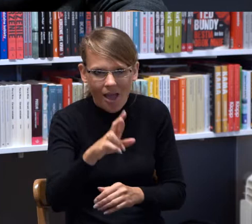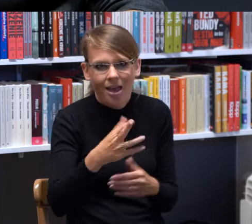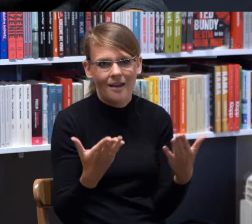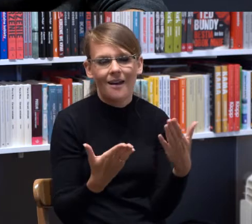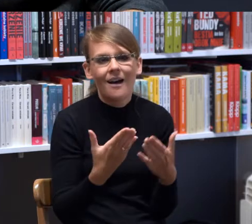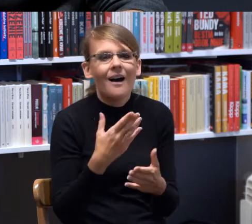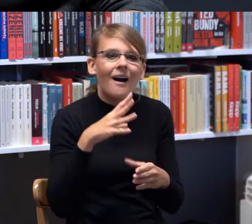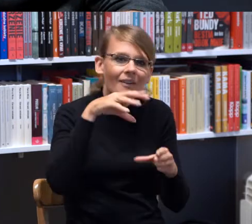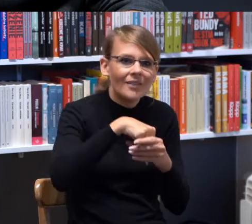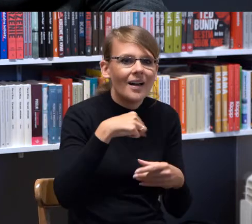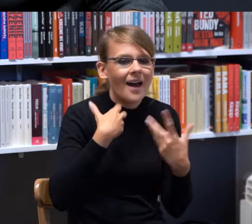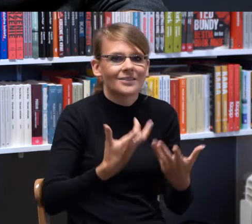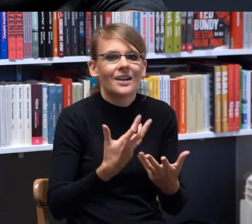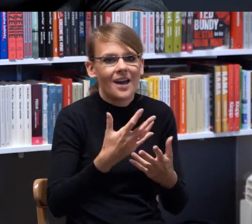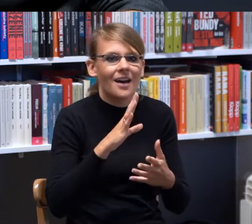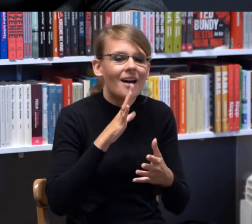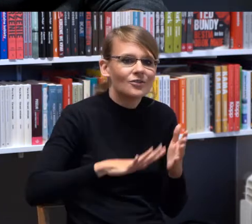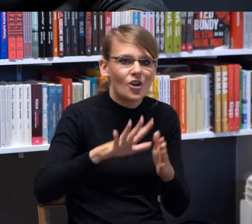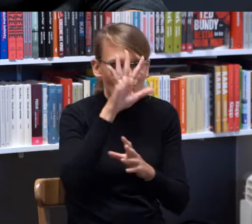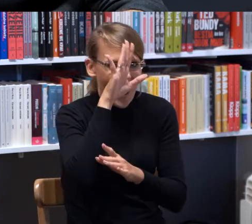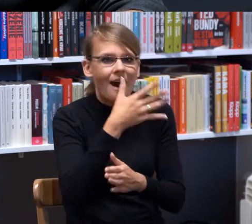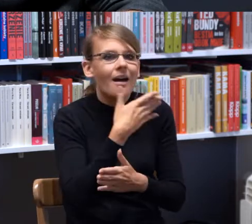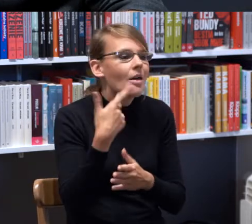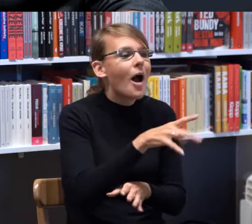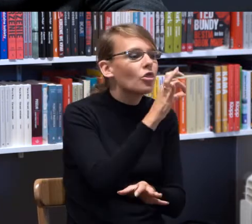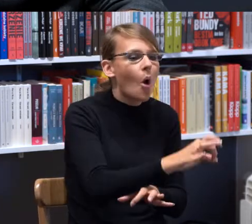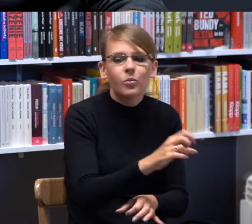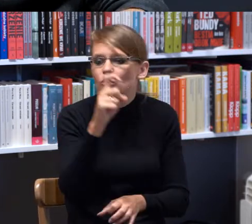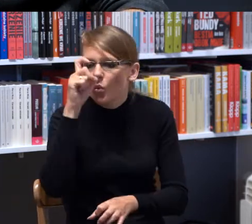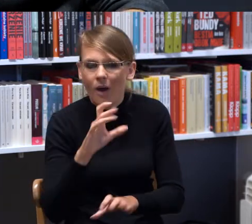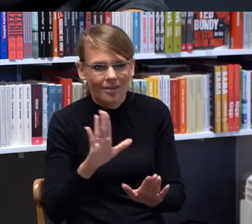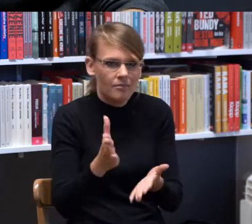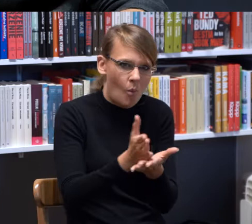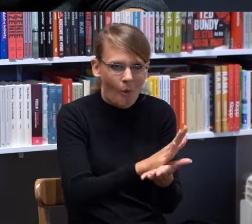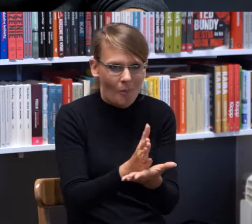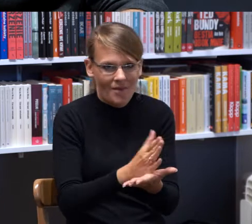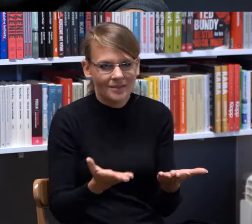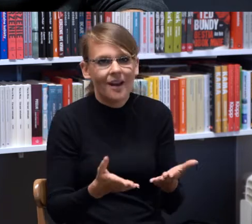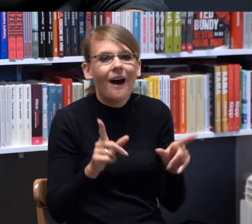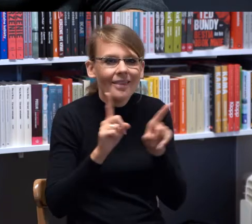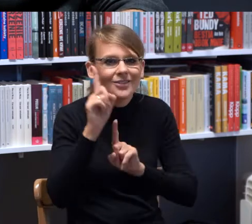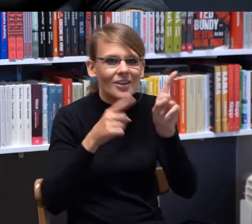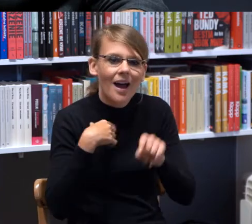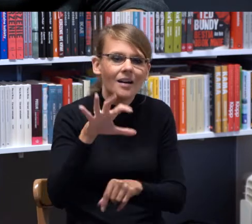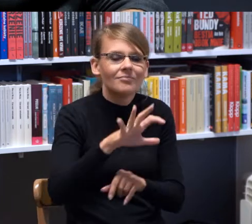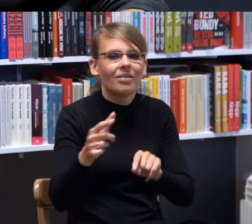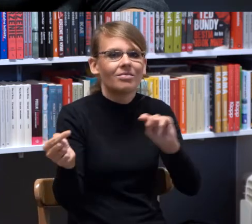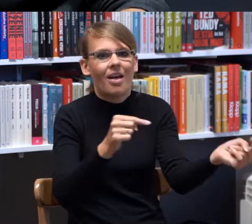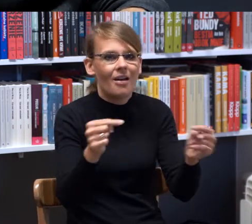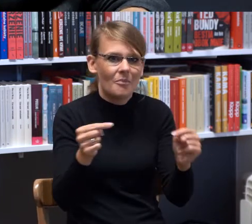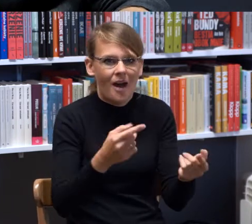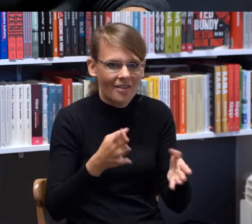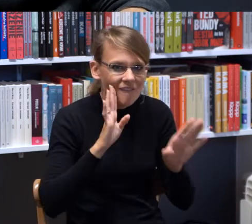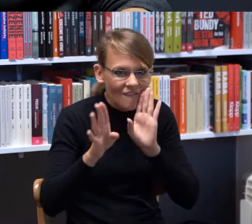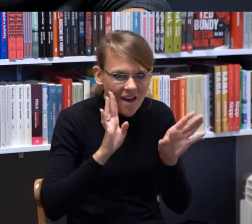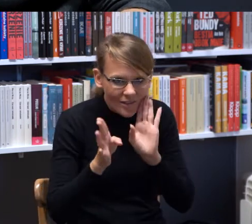nie jest ani dobrze, ani źle, tylko po prostu gdzieś pomiędzy. Ale z drugiej strony, jak się przyglądam czasami debatom, na przykład na